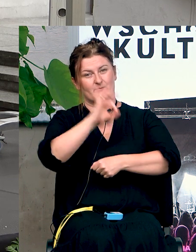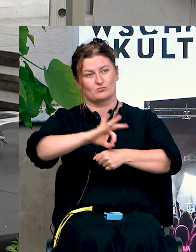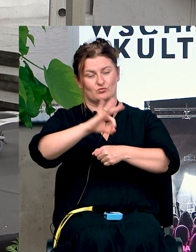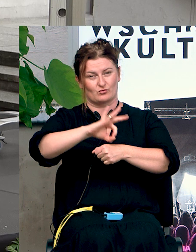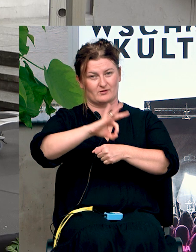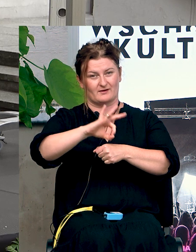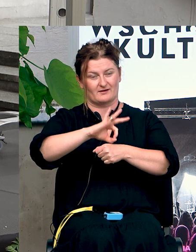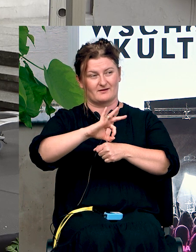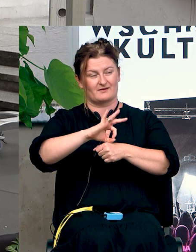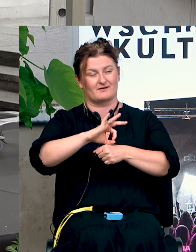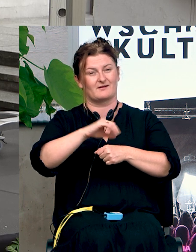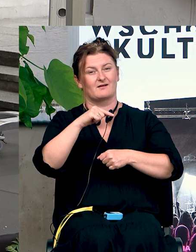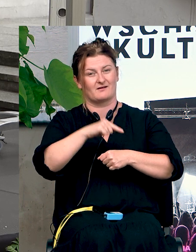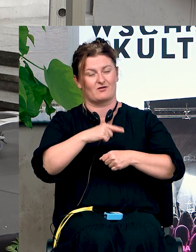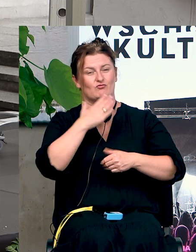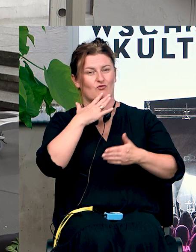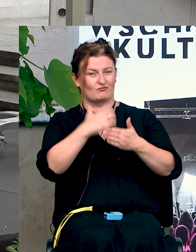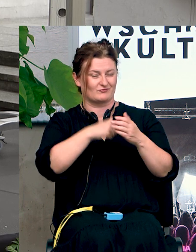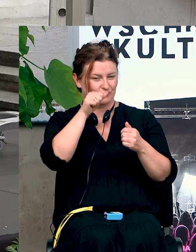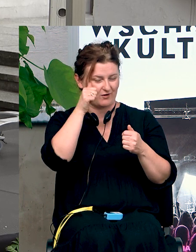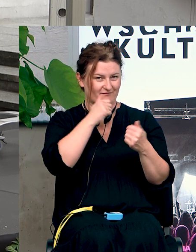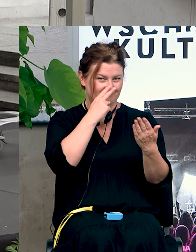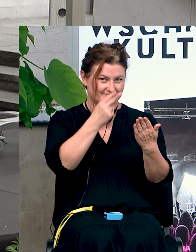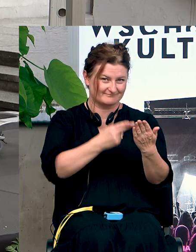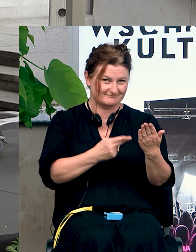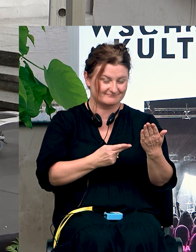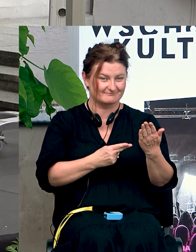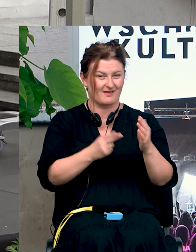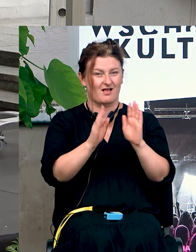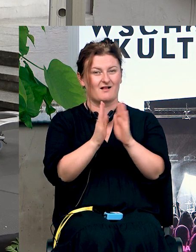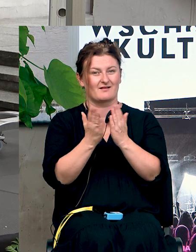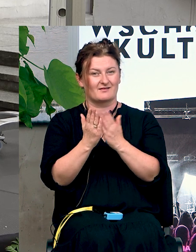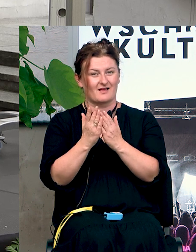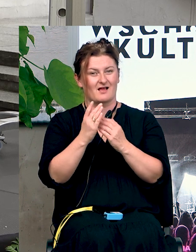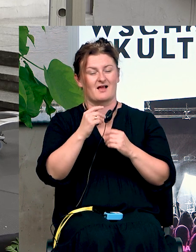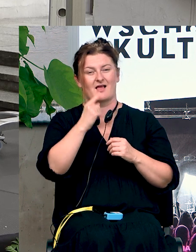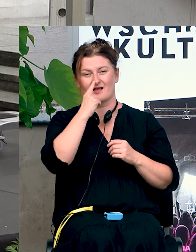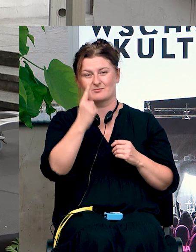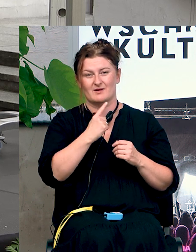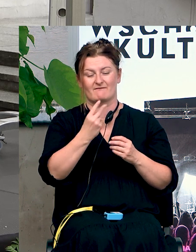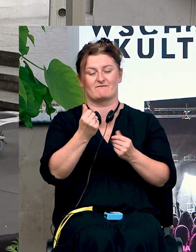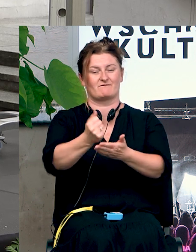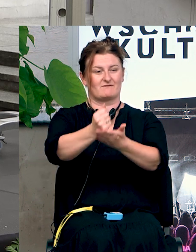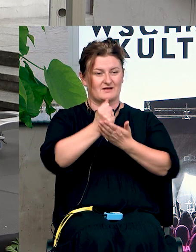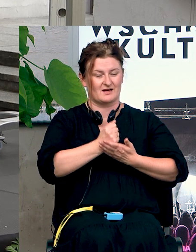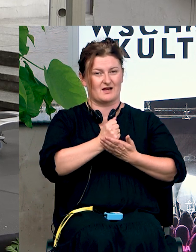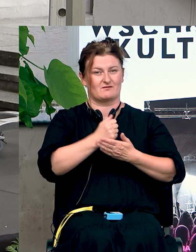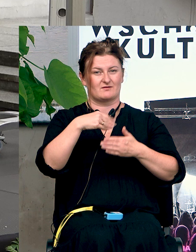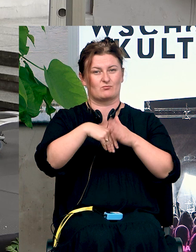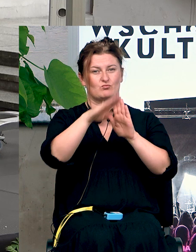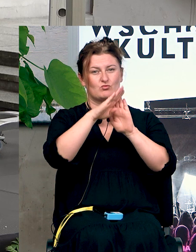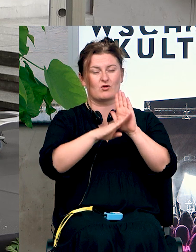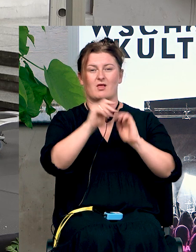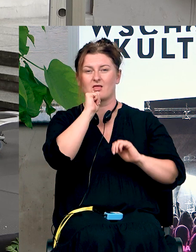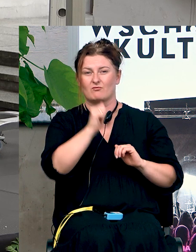projektowi, i tutaj pozwolę sobie skorzystać ze ściągawki, Literary Eastern Express, dofinansowanemu w ramach programu